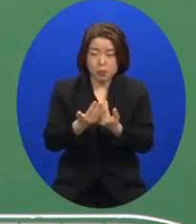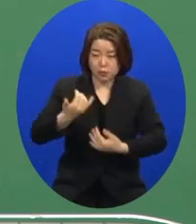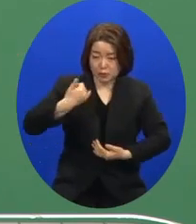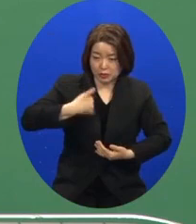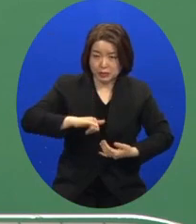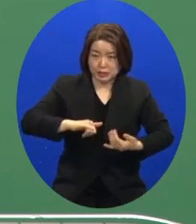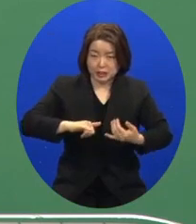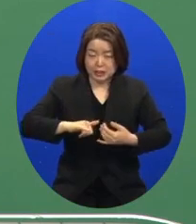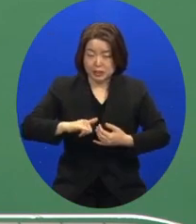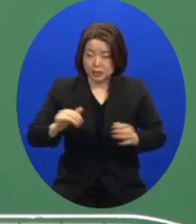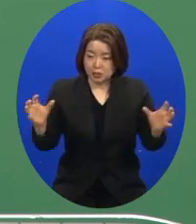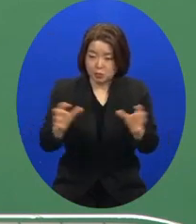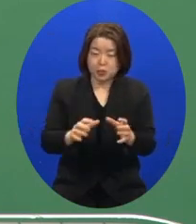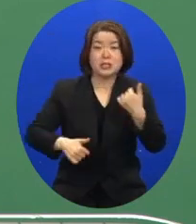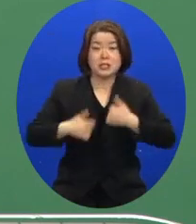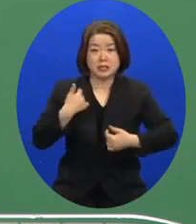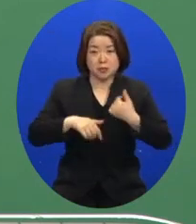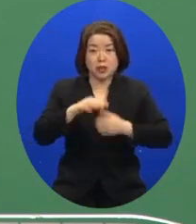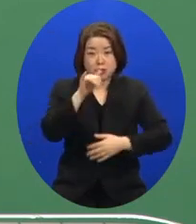기뻐하는 거죠.